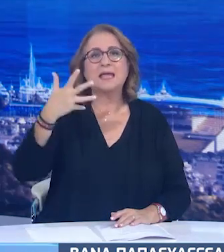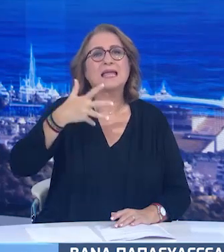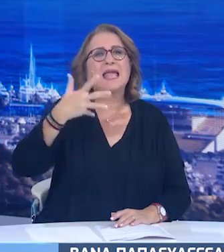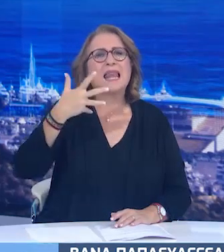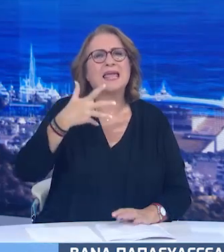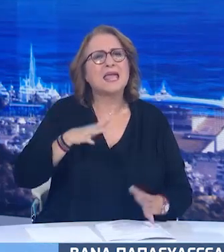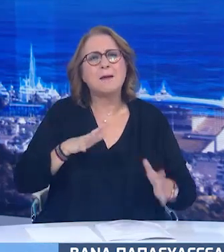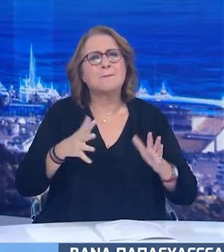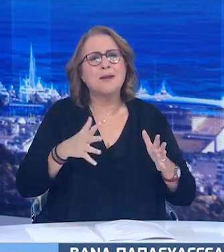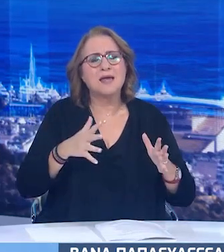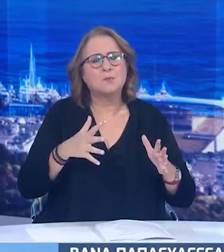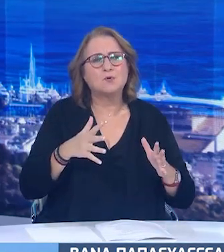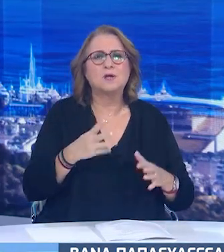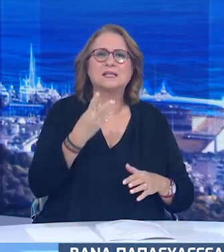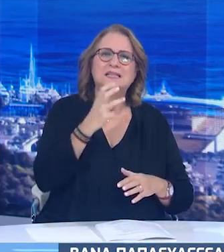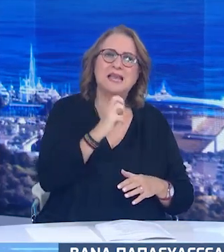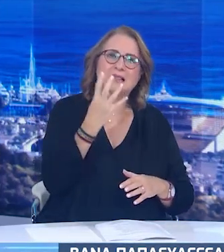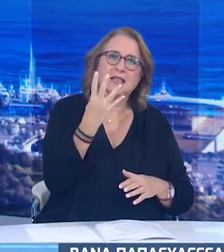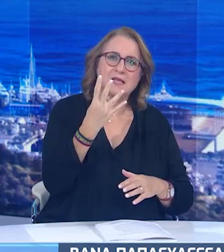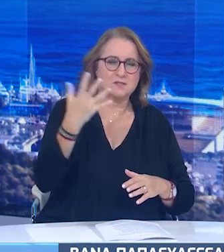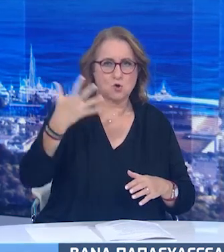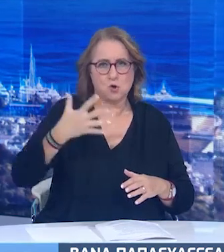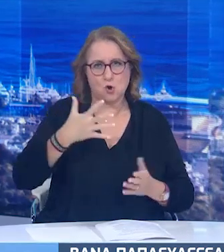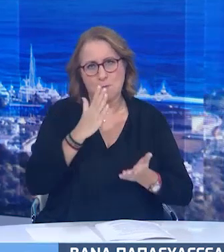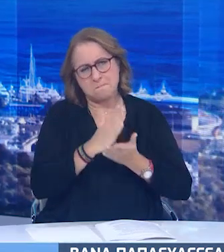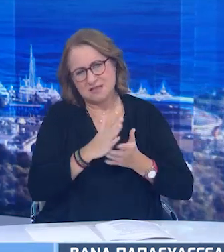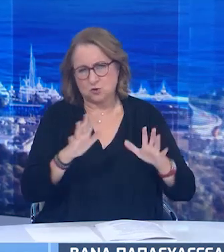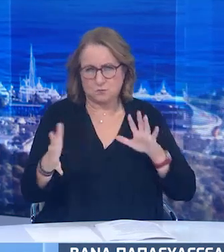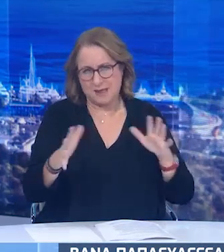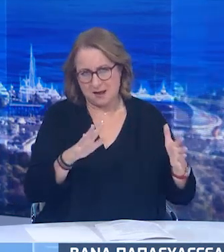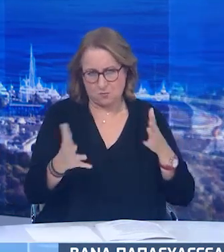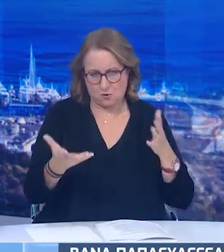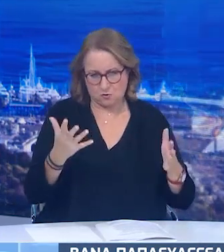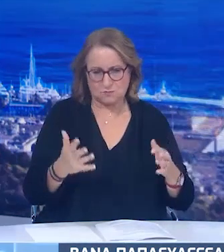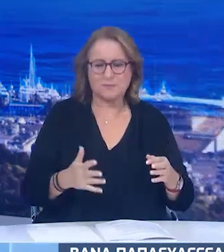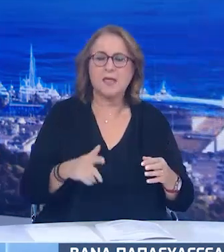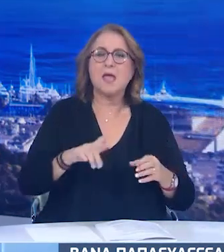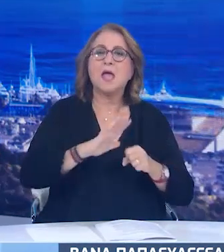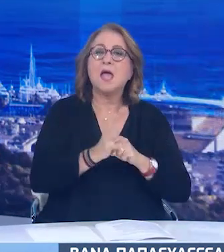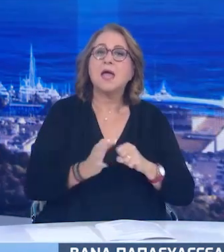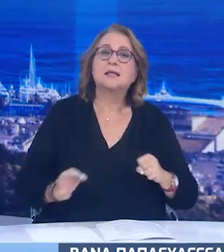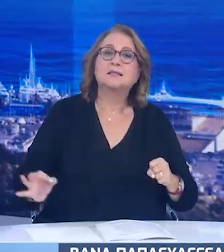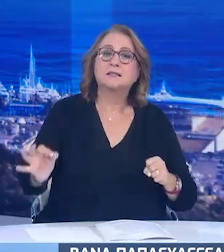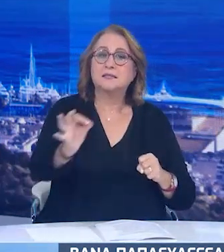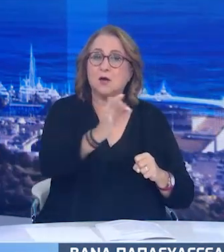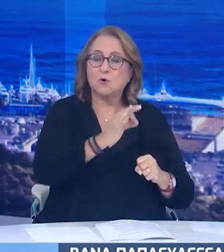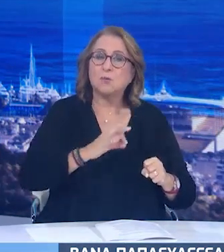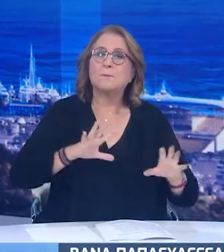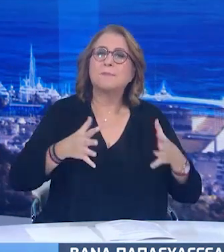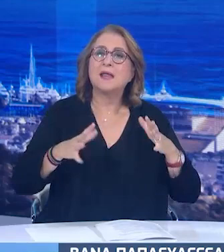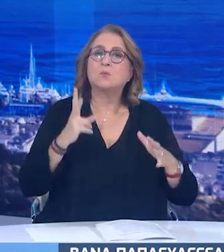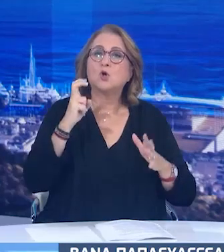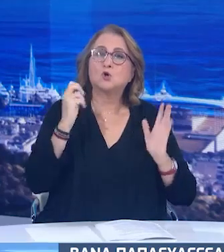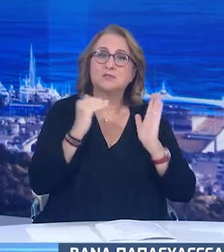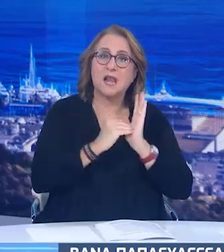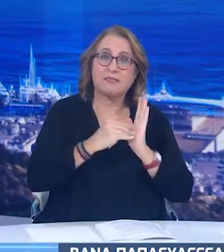νέων κρουσμάτων να ανέχεται στα 34 έτη. Ο συνολικός αριθμός των ενεργών κρουσμάτων στην επικράτεια είναι περίπου